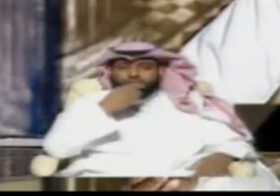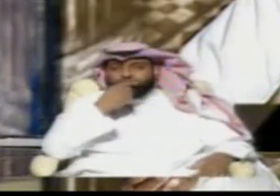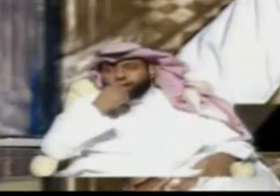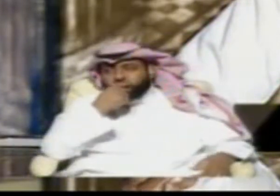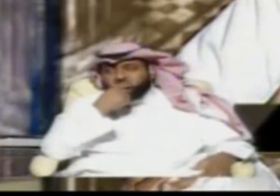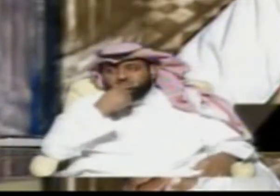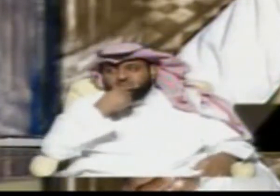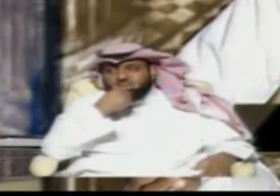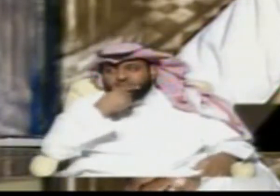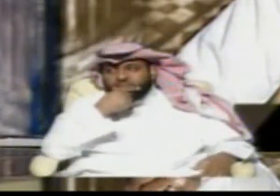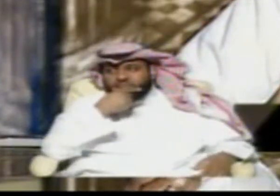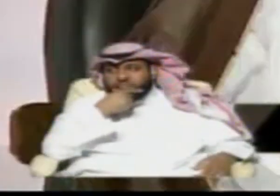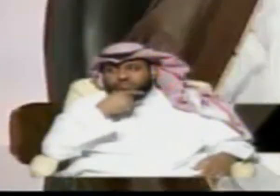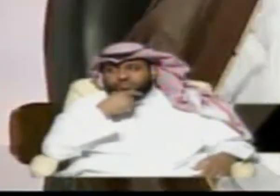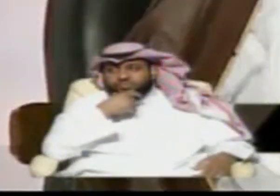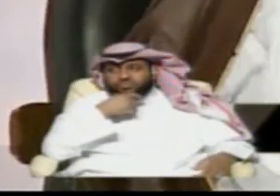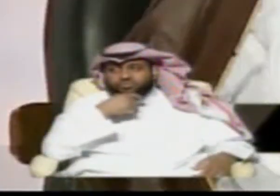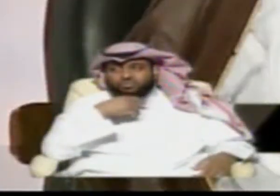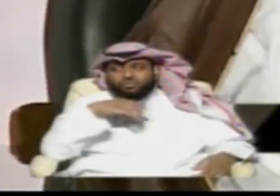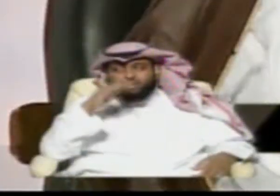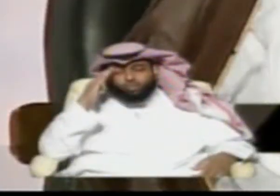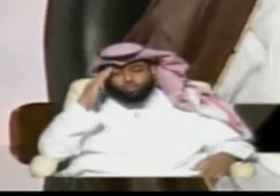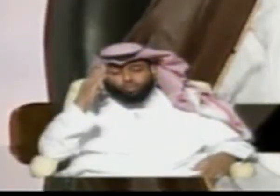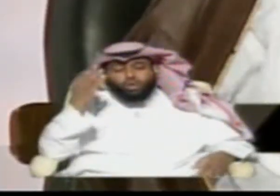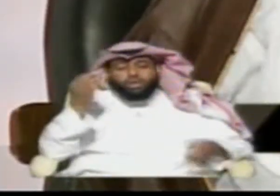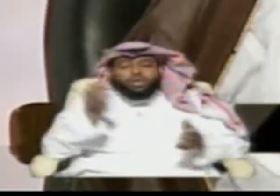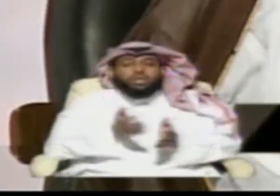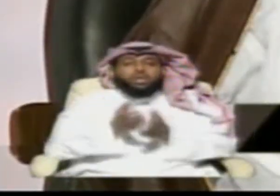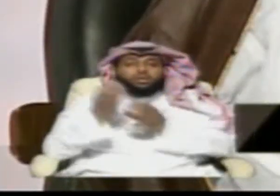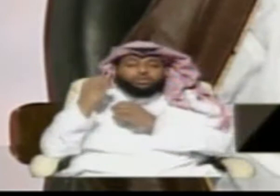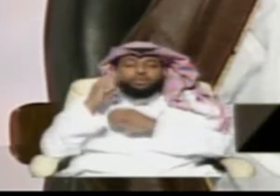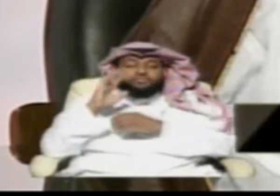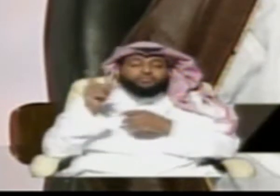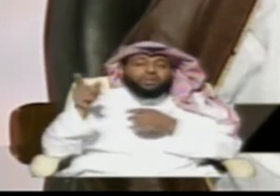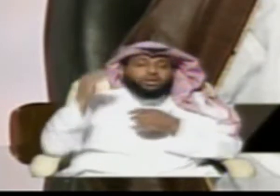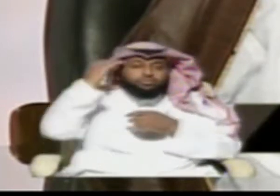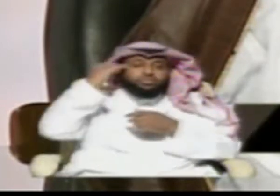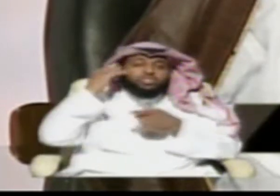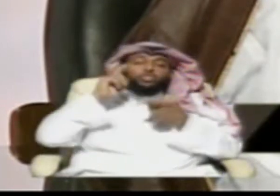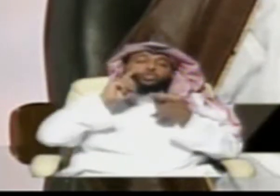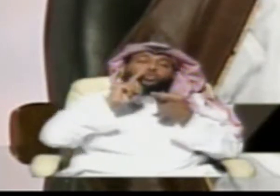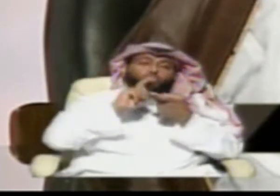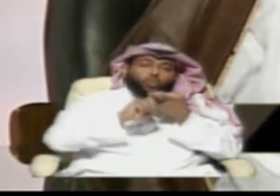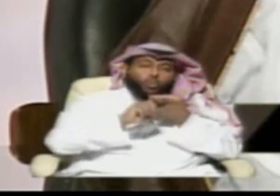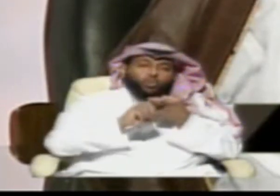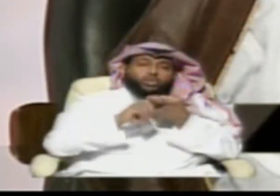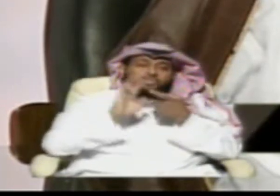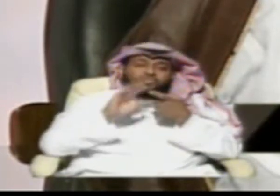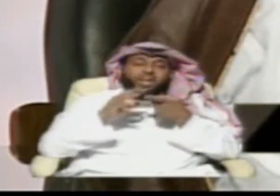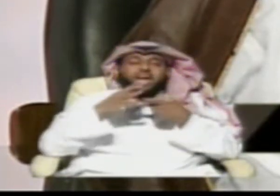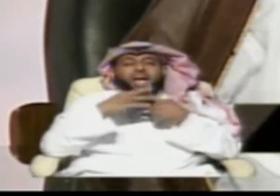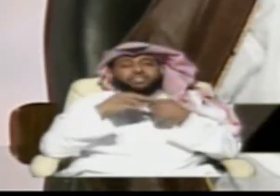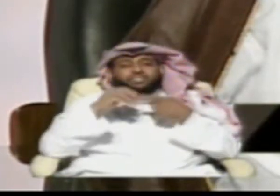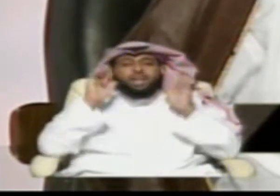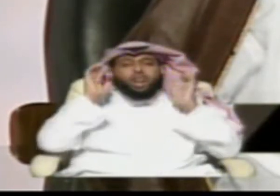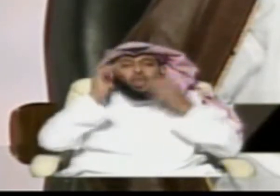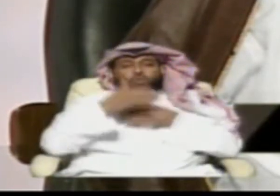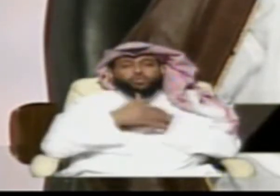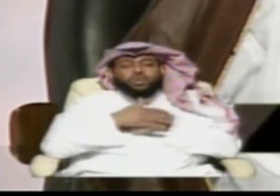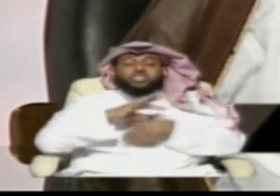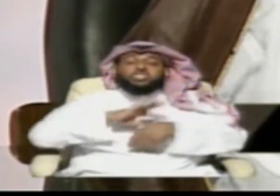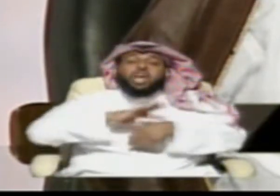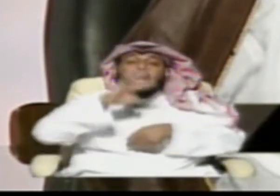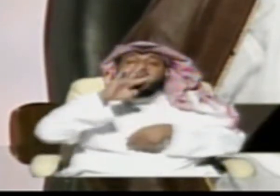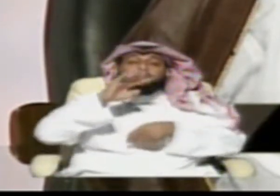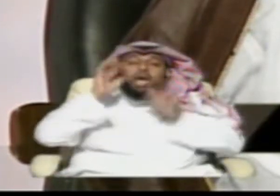يحييك. الله يعطيك العافية. حبيت أسألك، زوجي مقصر جدا في صلاته وبالأخص صلاة العصر